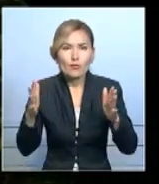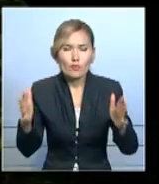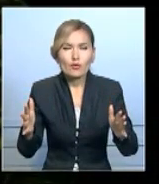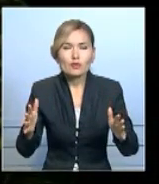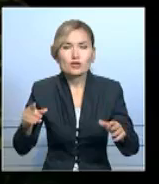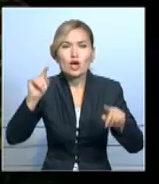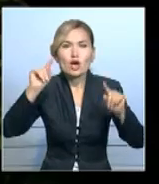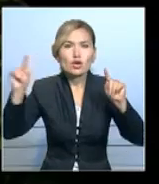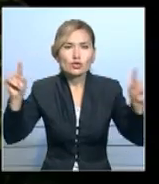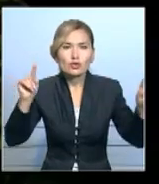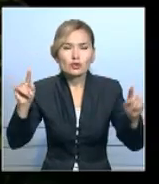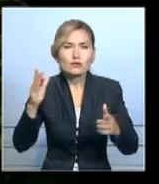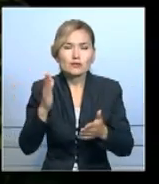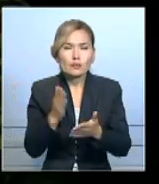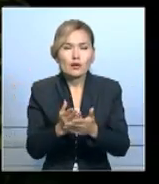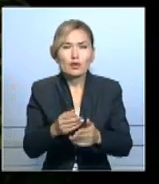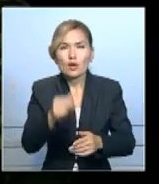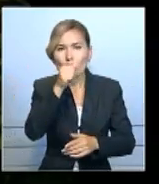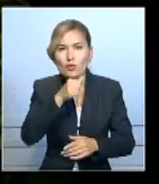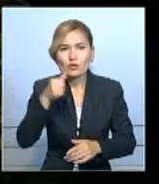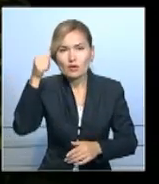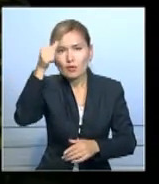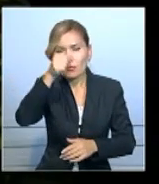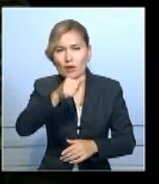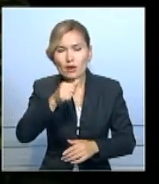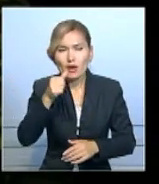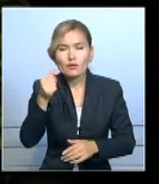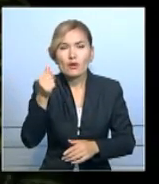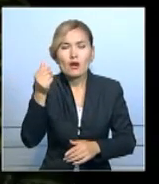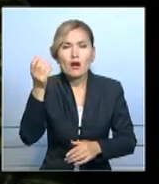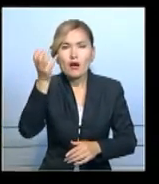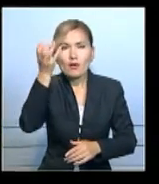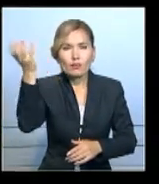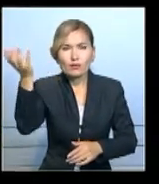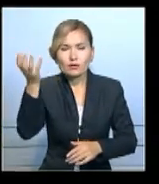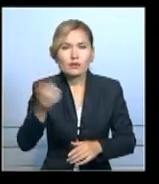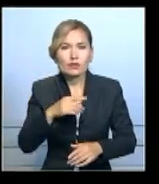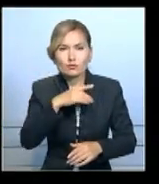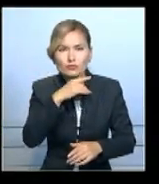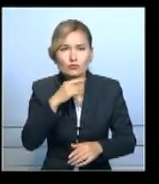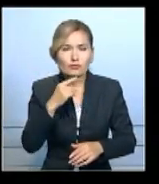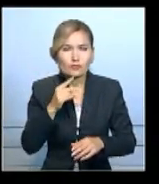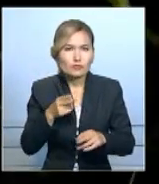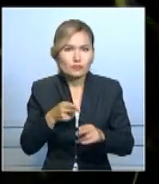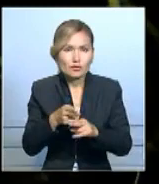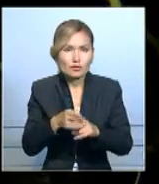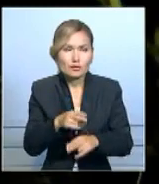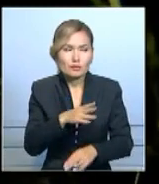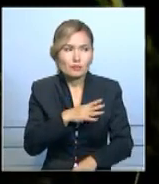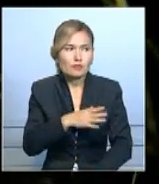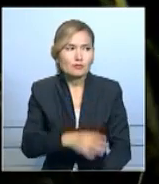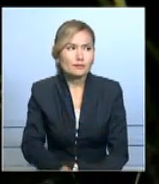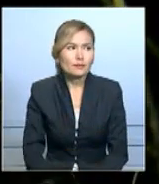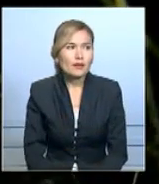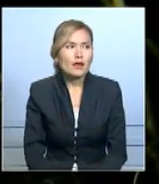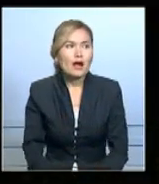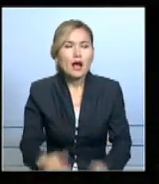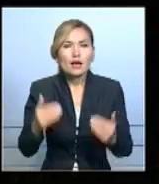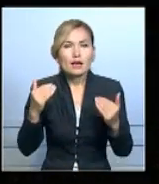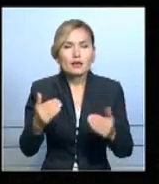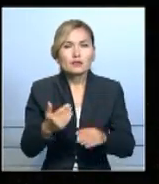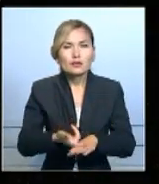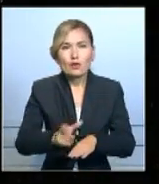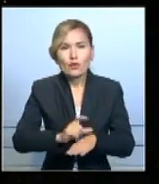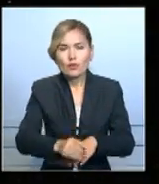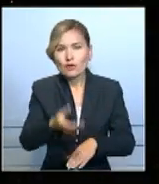тамаша. Былтыр бұлттар кедергі келтірсе, осы жылы аспан шайдай ашық. Жұлдыздар жаңбыры таң ата тоқтайды. Қайталанбас құбылысты